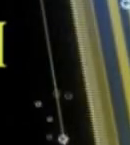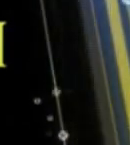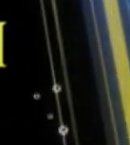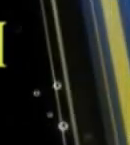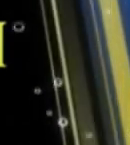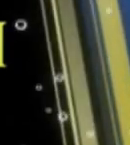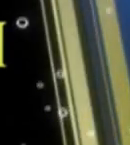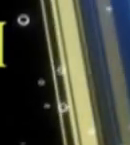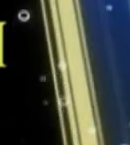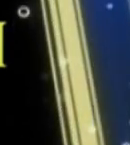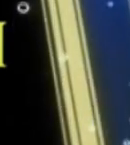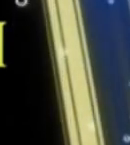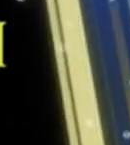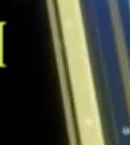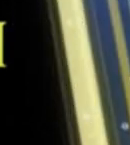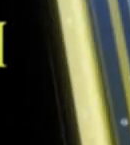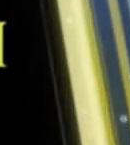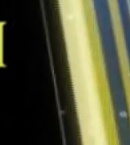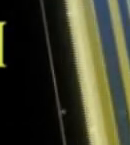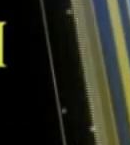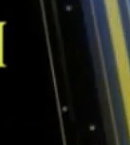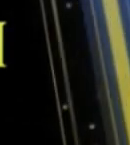dewan undangan negeri n50